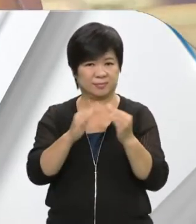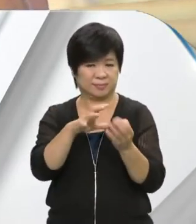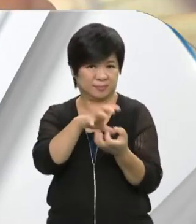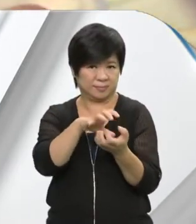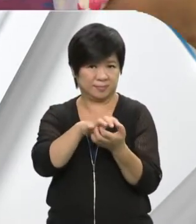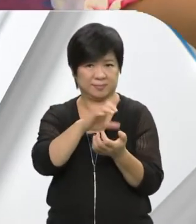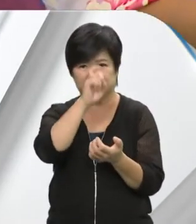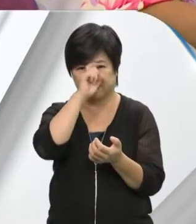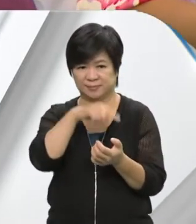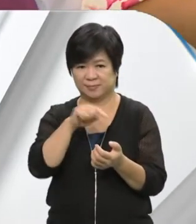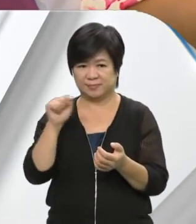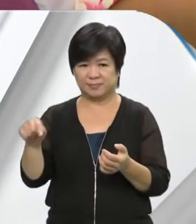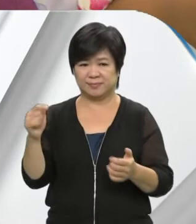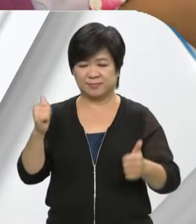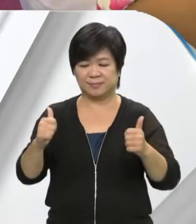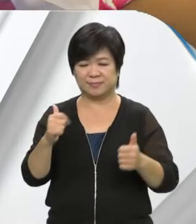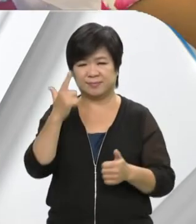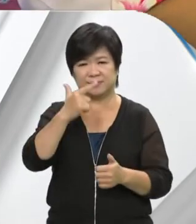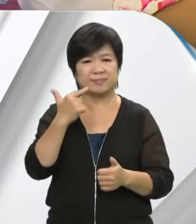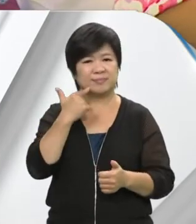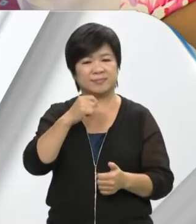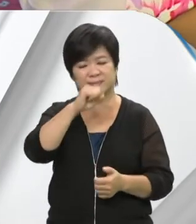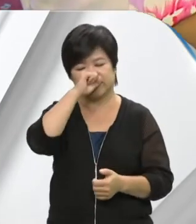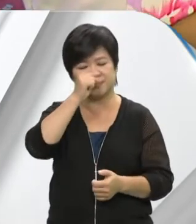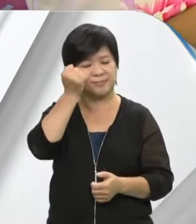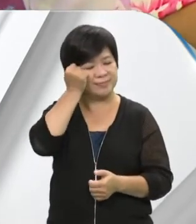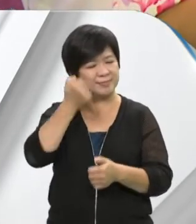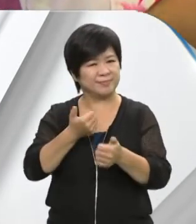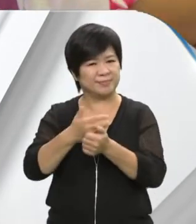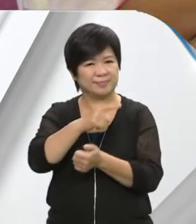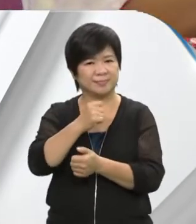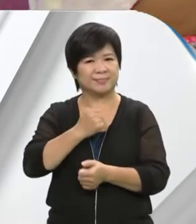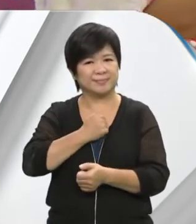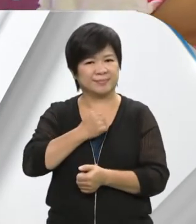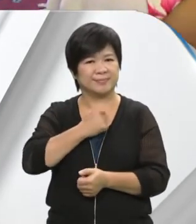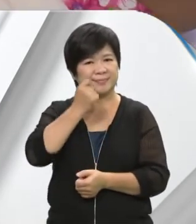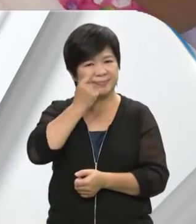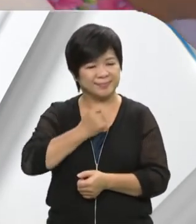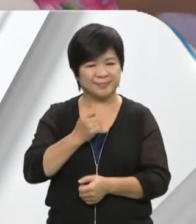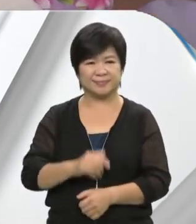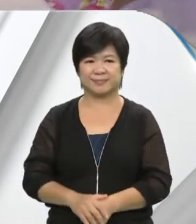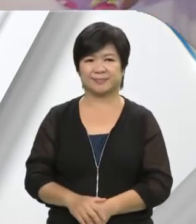做得用美好的记忆面试，不限那当年来认识。客家新闻，从政成就，台报道。